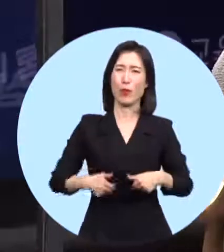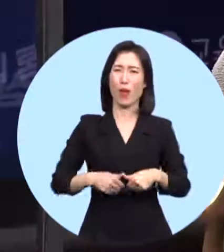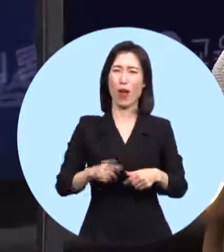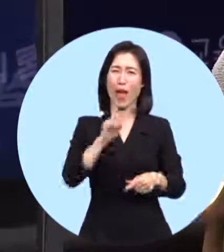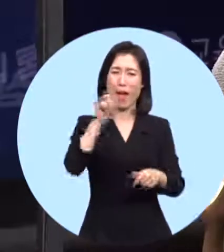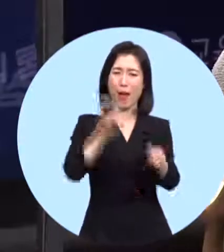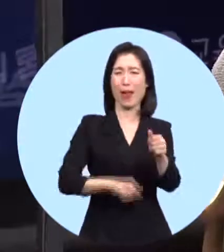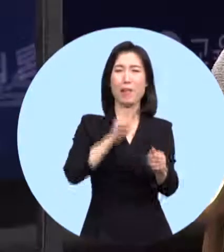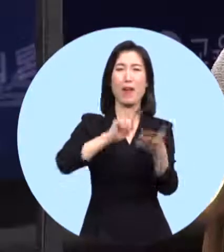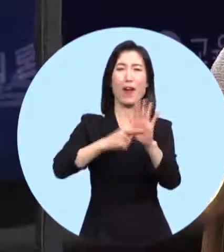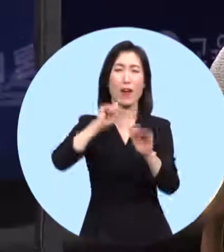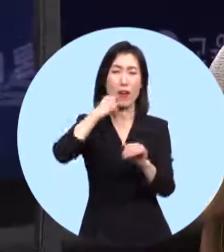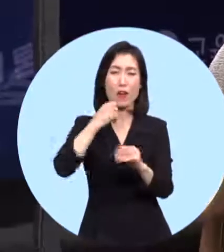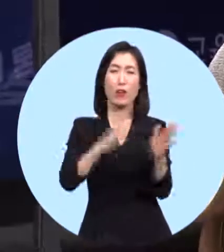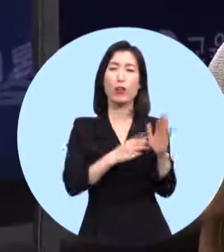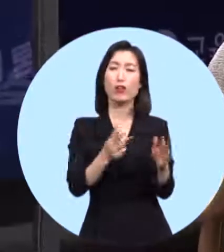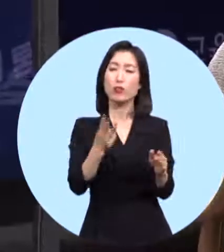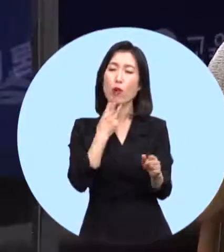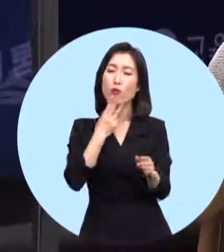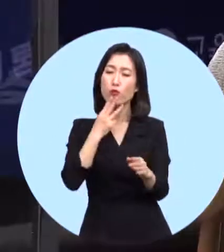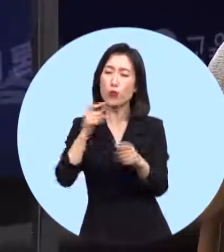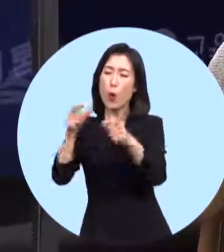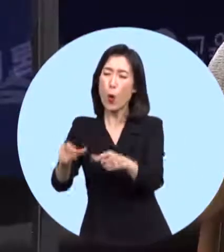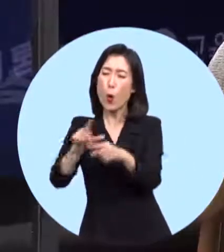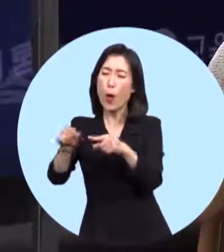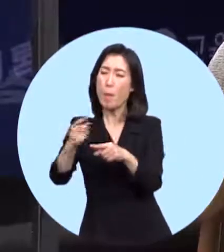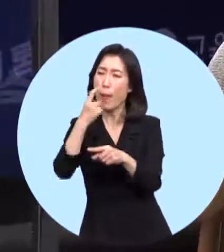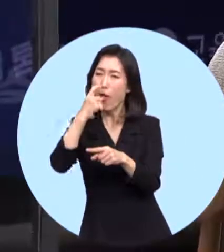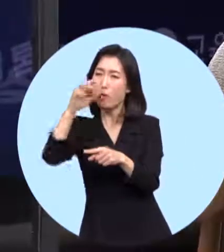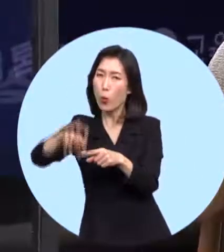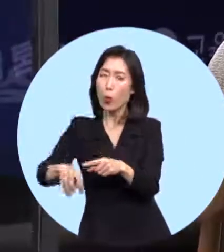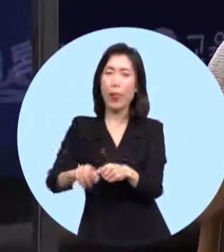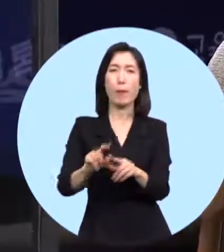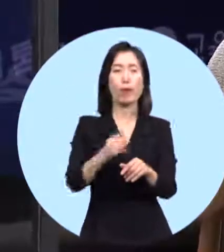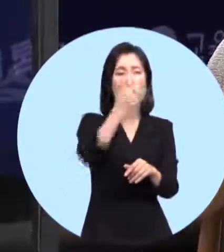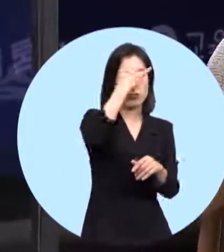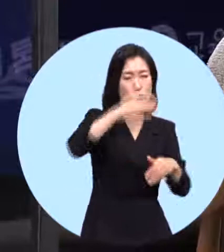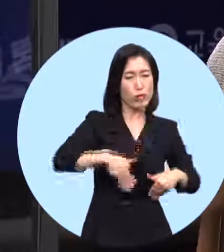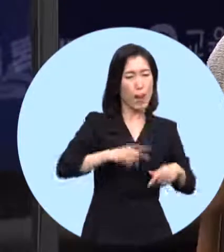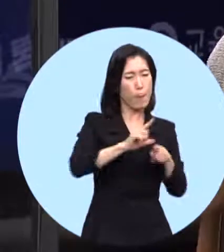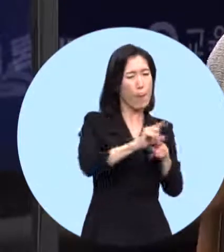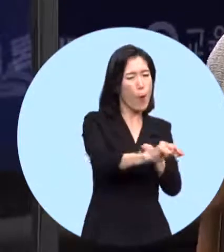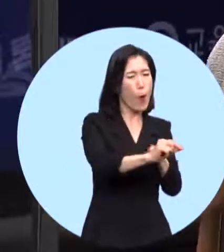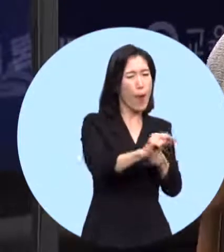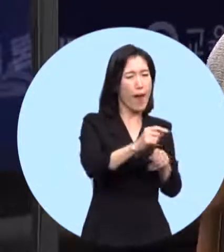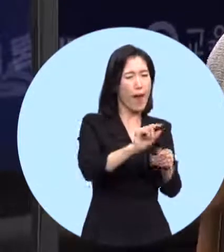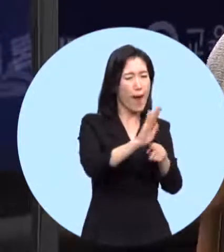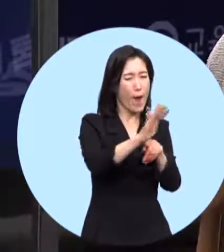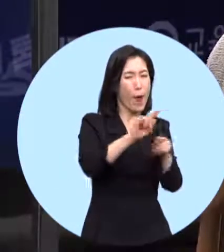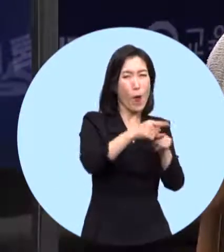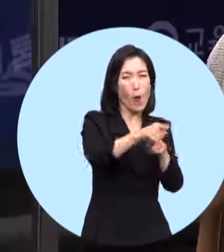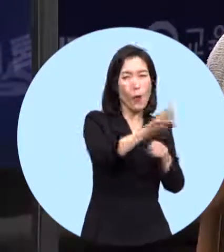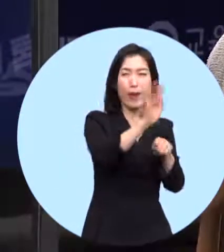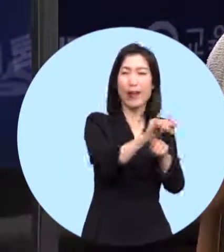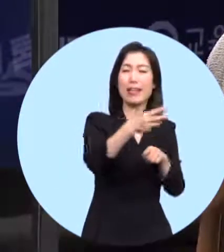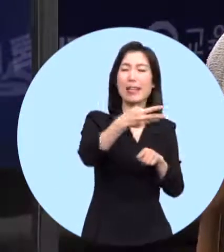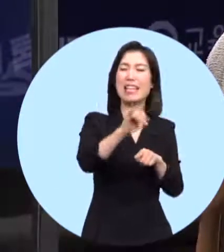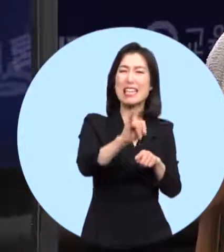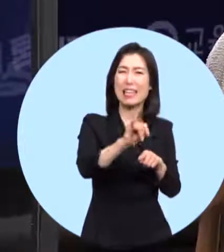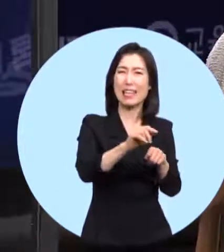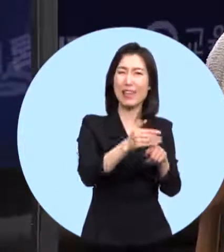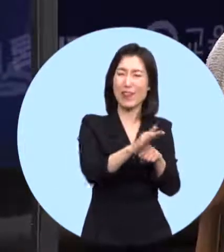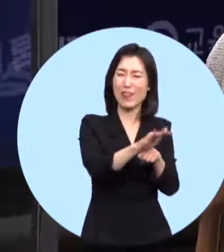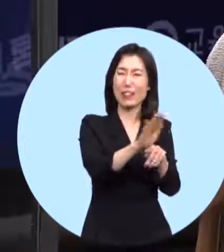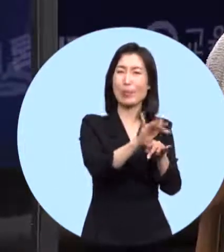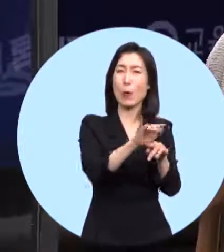상당히 다릅니다. 그리고 또 서울의 동네 배움터냐, 충남의 어느 군의 리단위의 이야기냐에